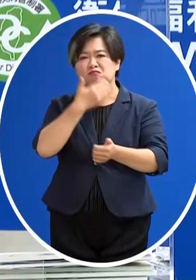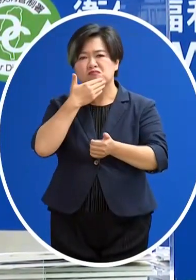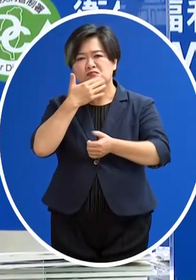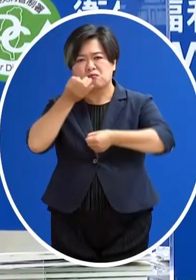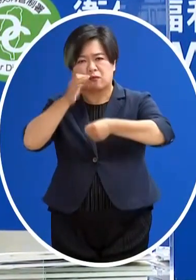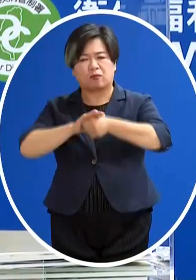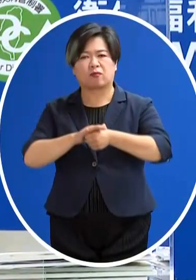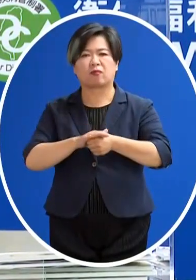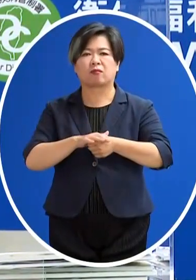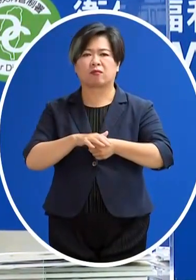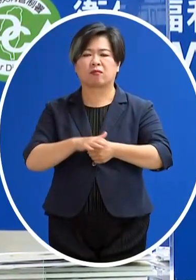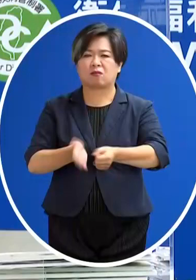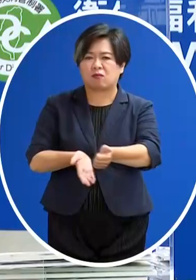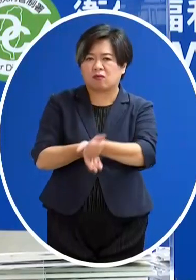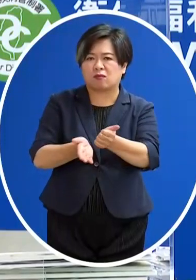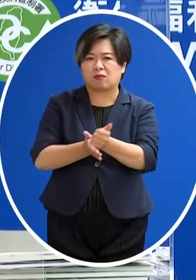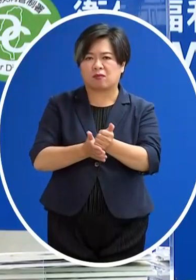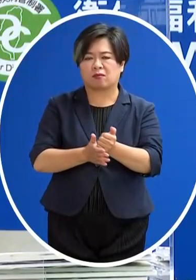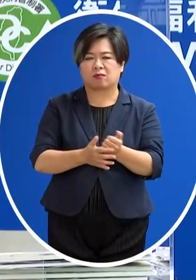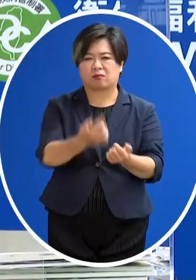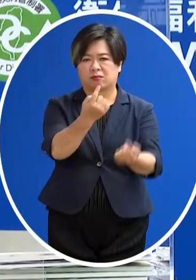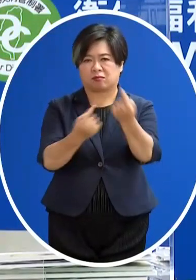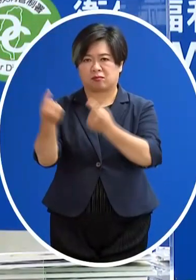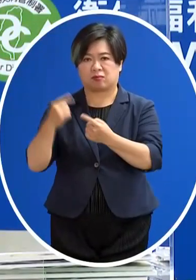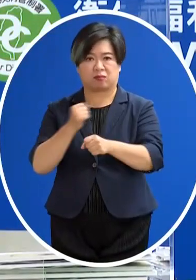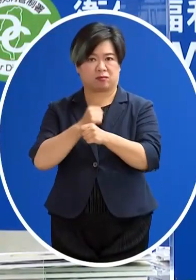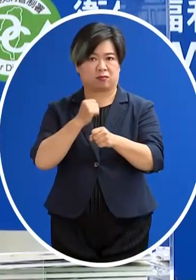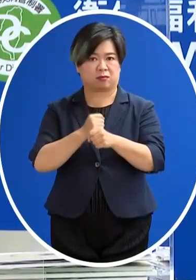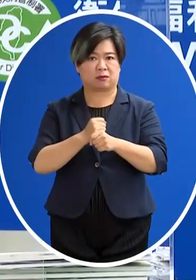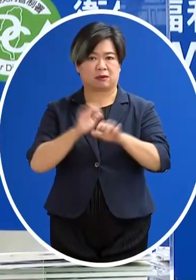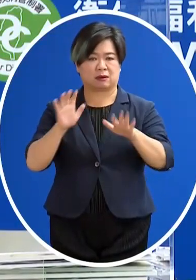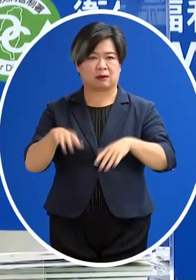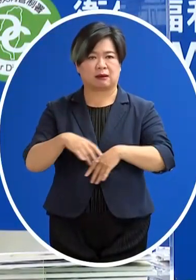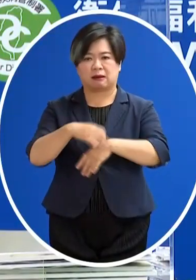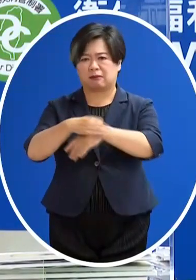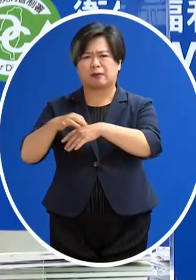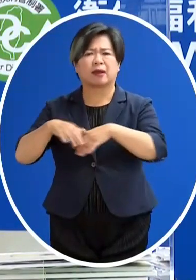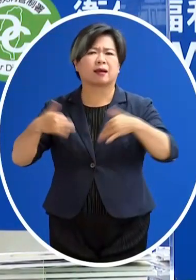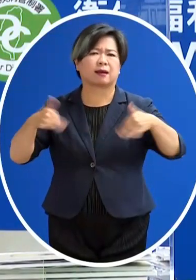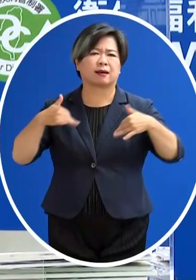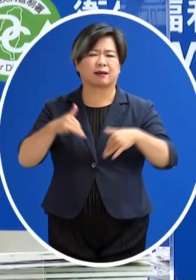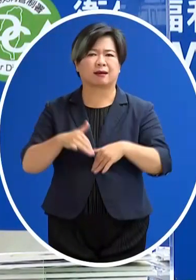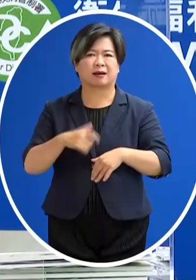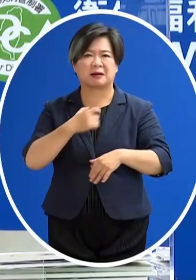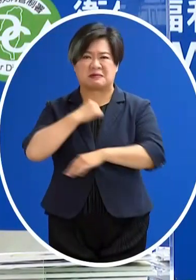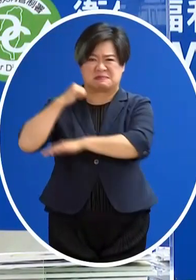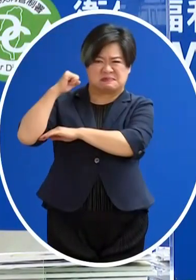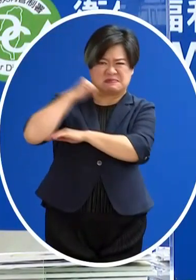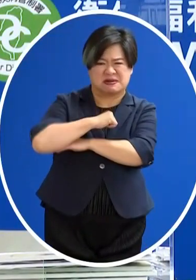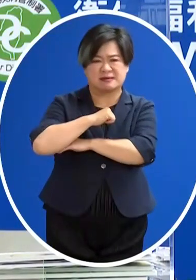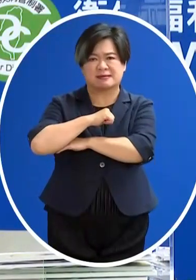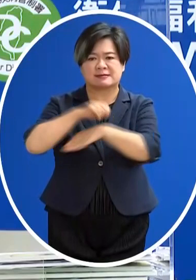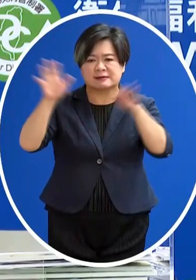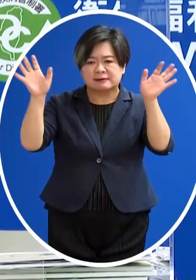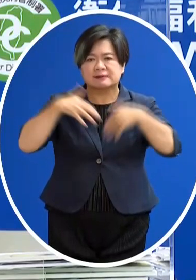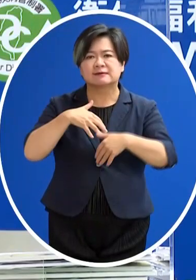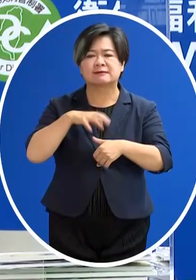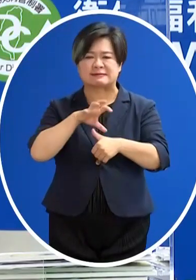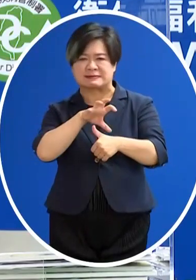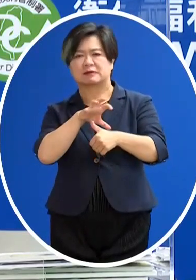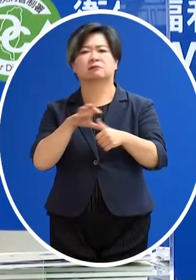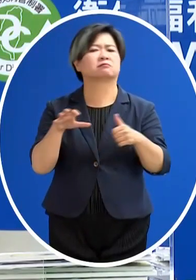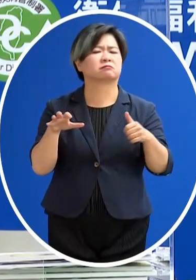基本上这个人力上面到目前没有短缺到那样用所谓强征的或征用的这样的一个方式。那